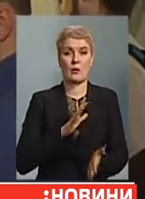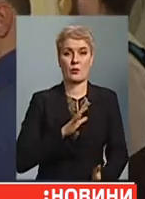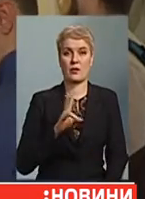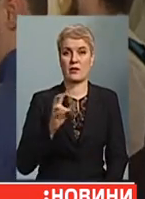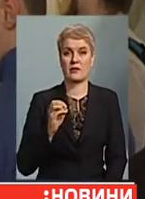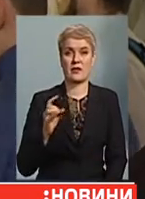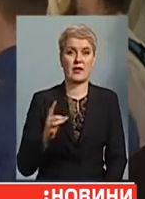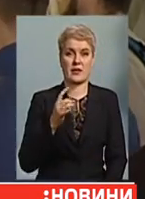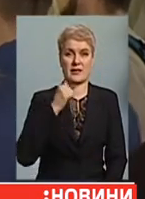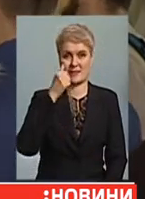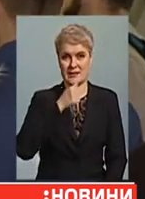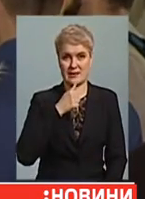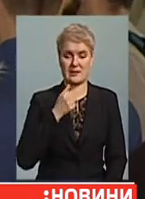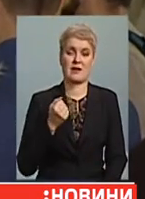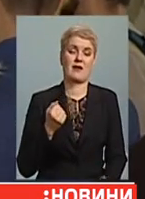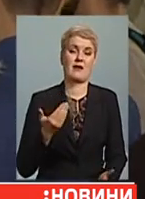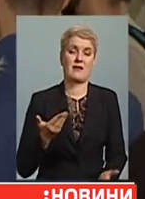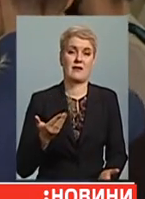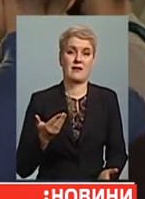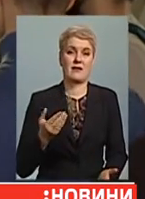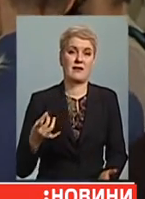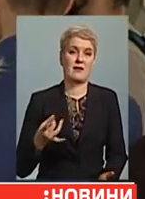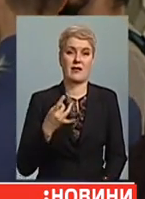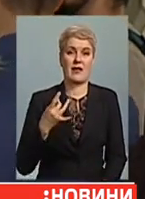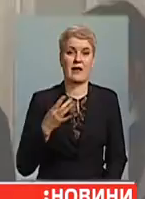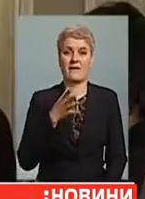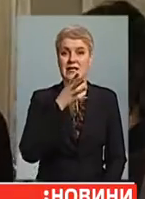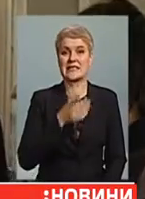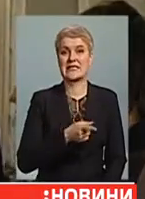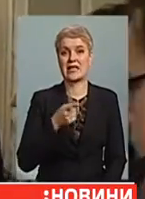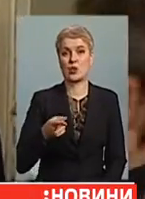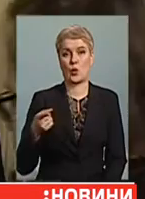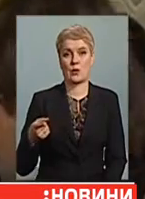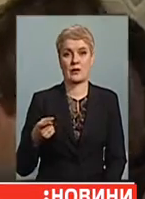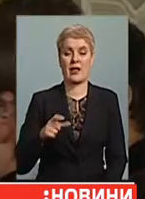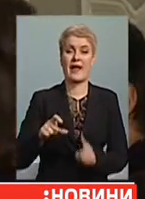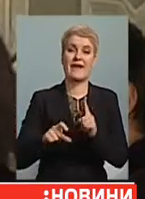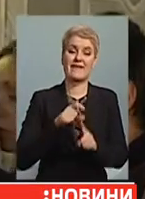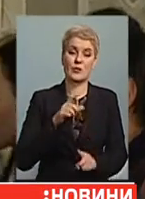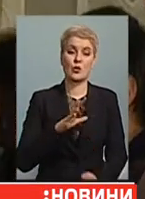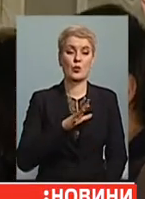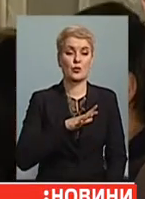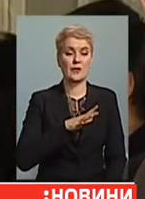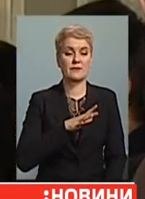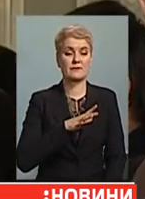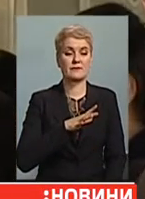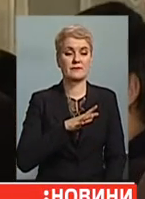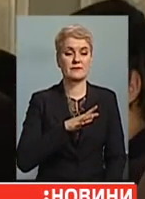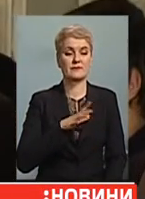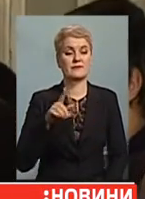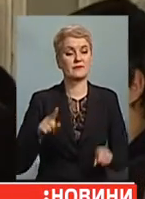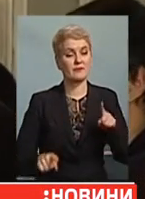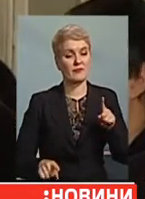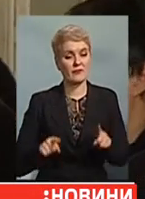не раз в рік, а такі зустрічі мають відбуватися раз в сезон. Ну, відповіді були в певній